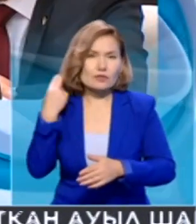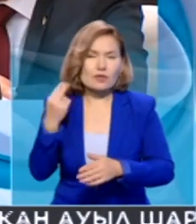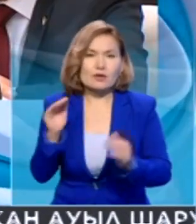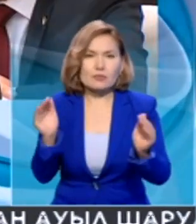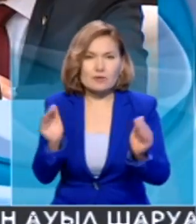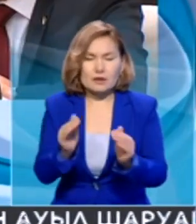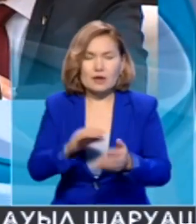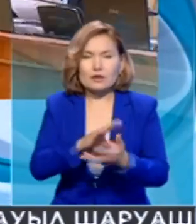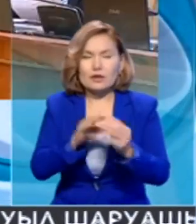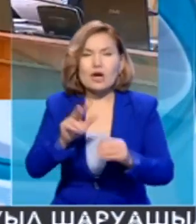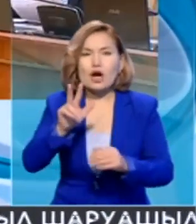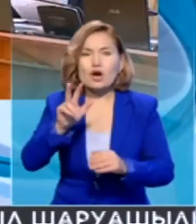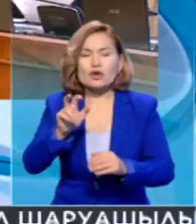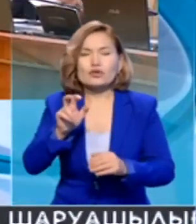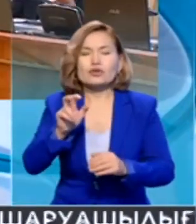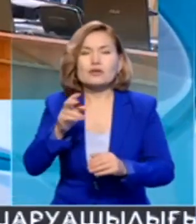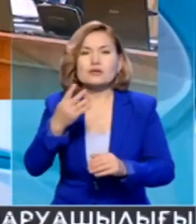Қазақстанға